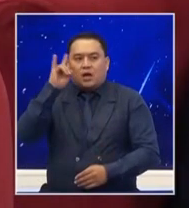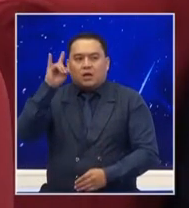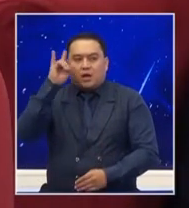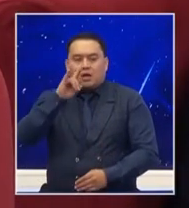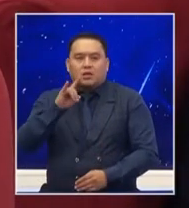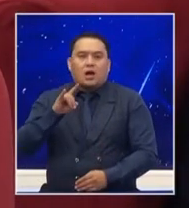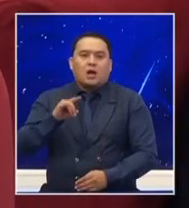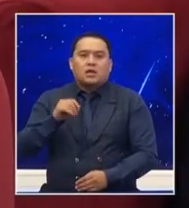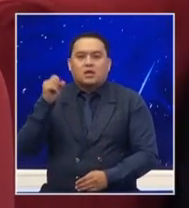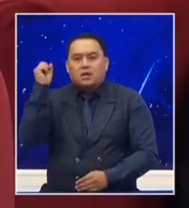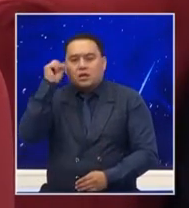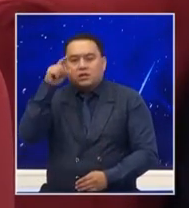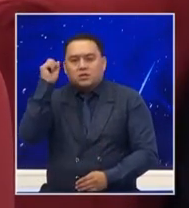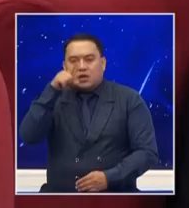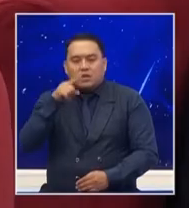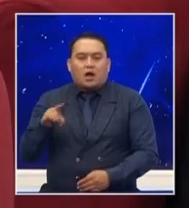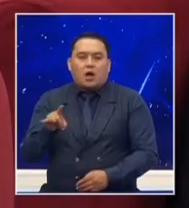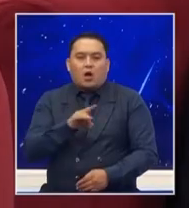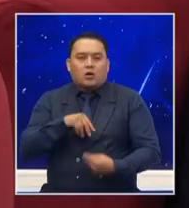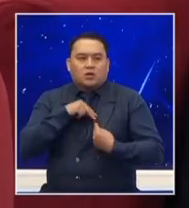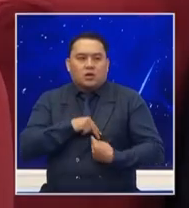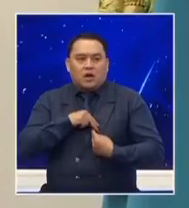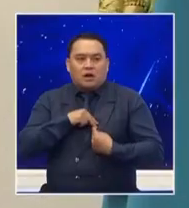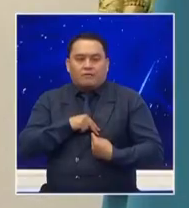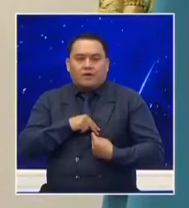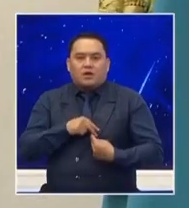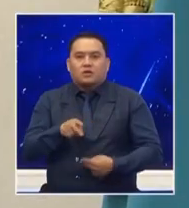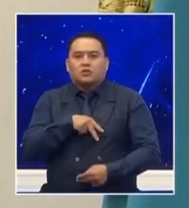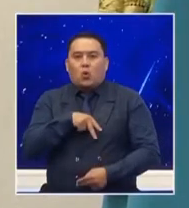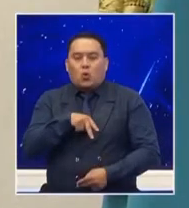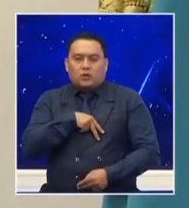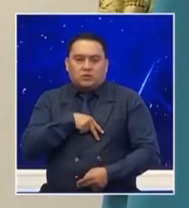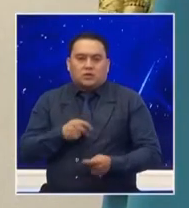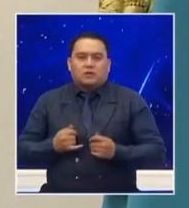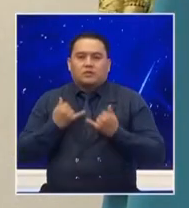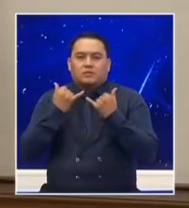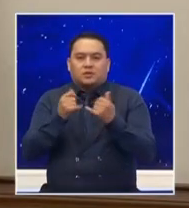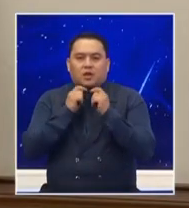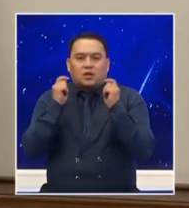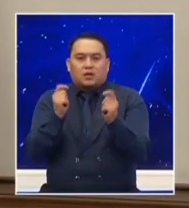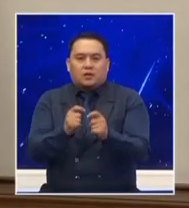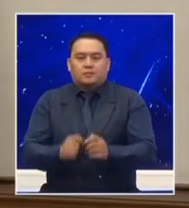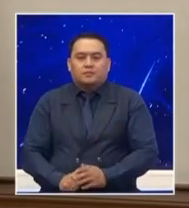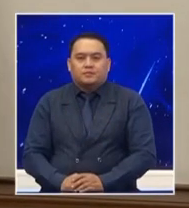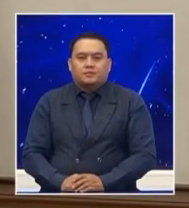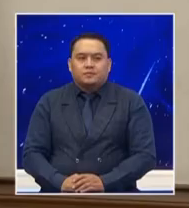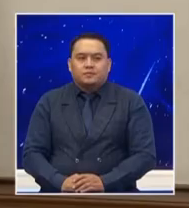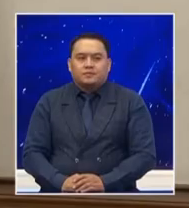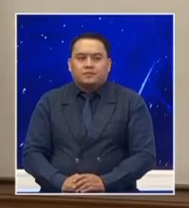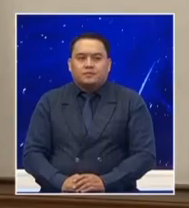Ақсу, Ескелді аудан азаматтарына еңбек ардагері төс белгісі тапсырылды.